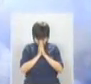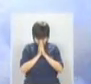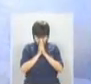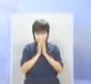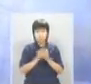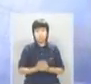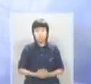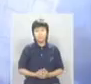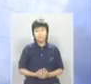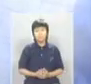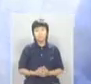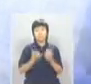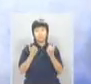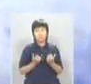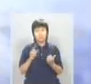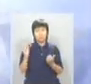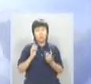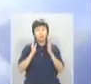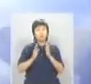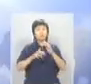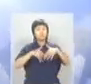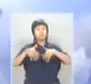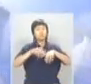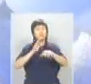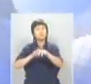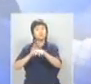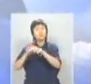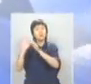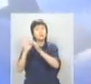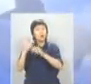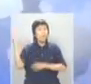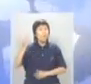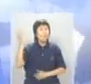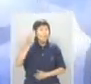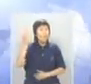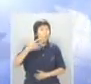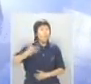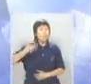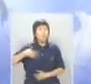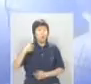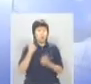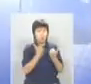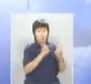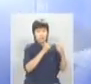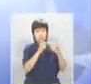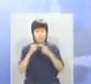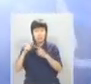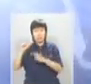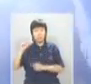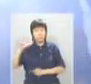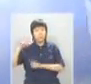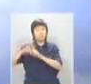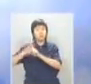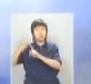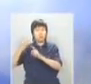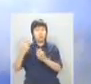สวัดีค่ะ ระยะนประชาชนยตองระมดระวอตลายจากพยุลุดูร้อนไปจนถวนพุธท 23 กลุภาพหารนี้นะคะดclearuresมีลษณะของพยุฟนฟาคน